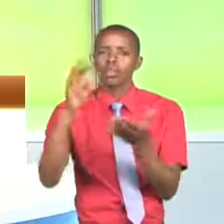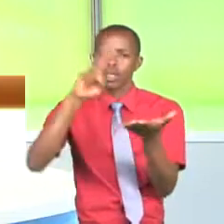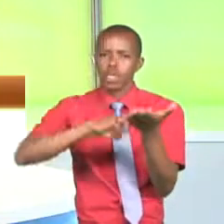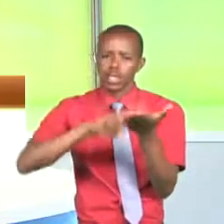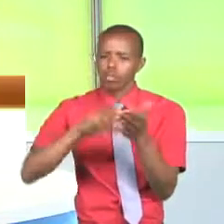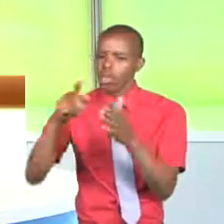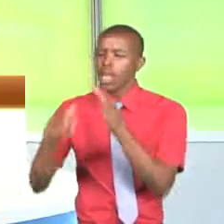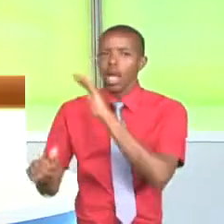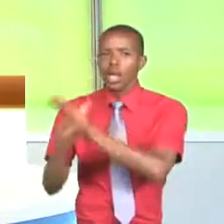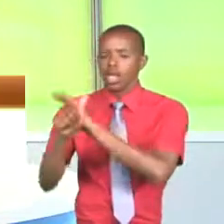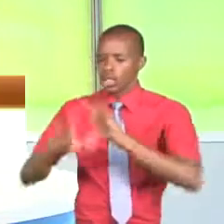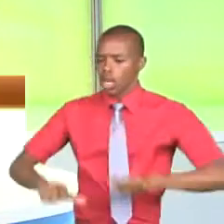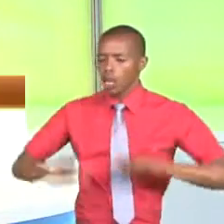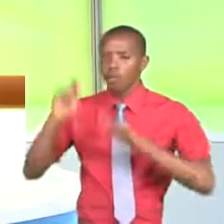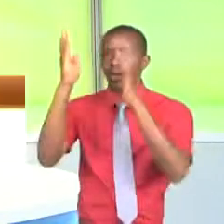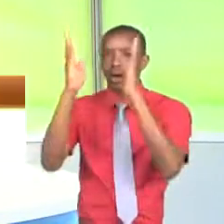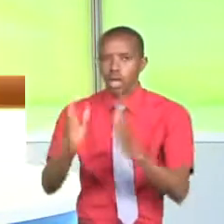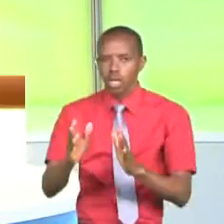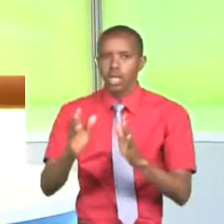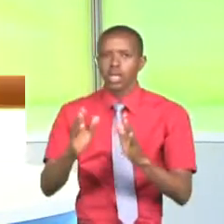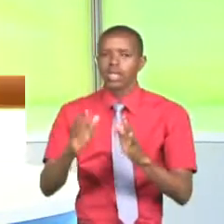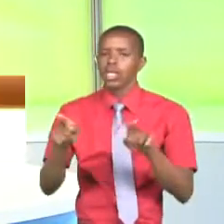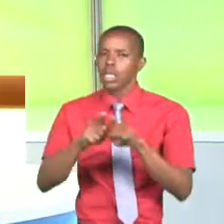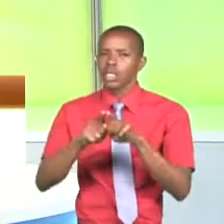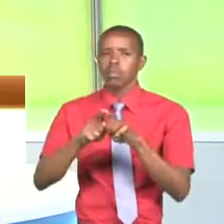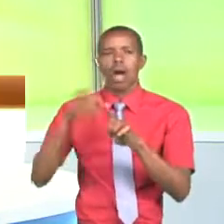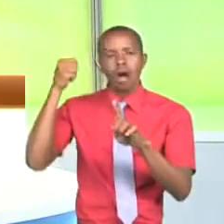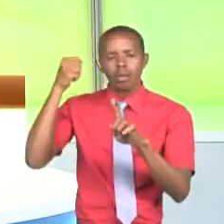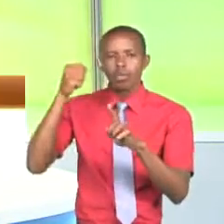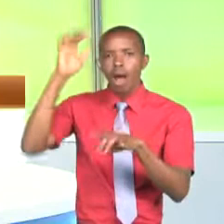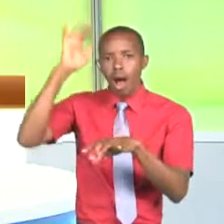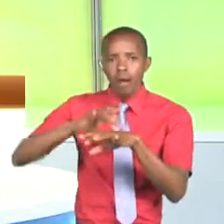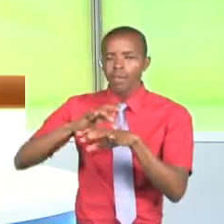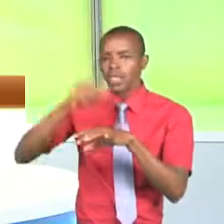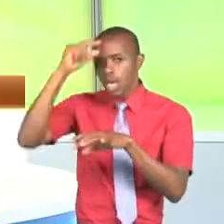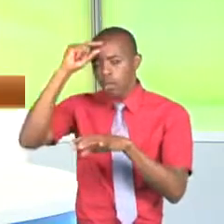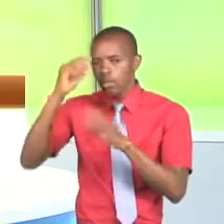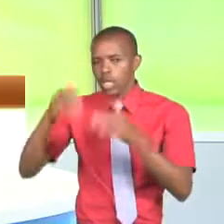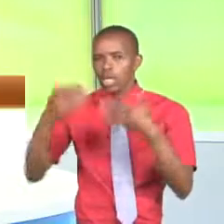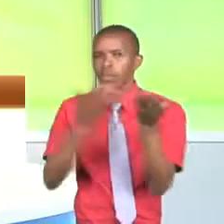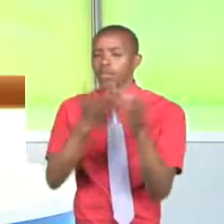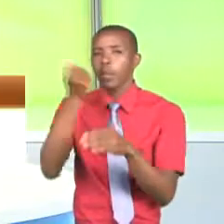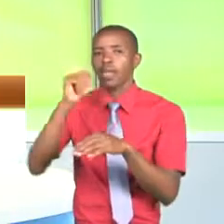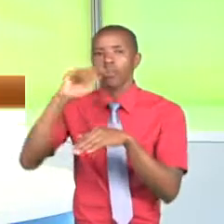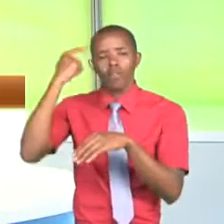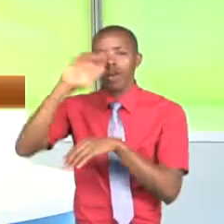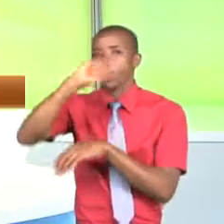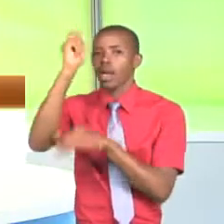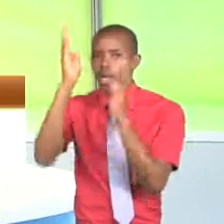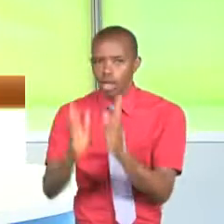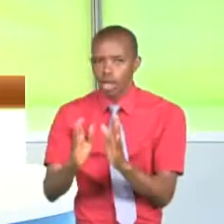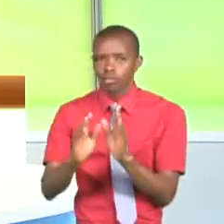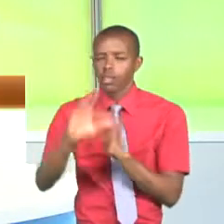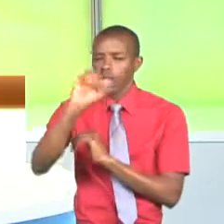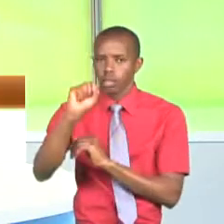Hili linahatarisha maisha ya Wakenya na inalemaza juhudi za serikali katika kutoa huduma bora kwa Wakenya. Hata hivyo, katibu